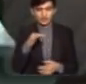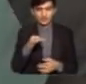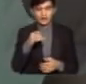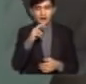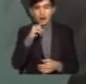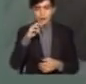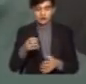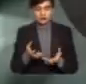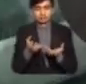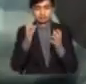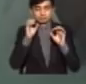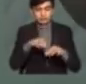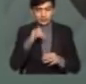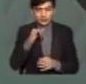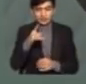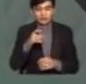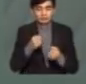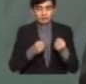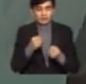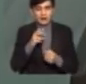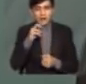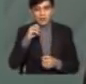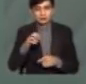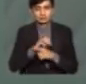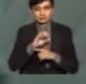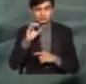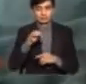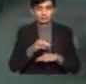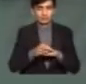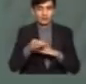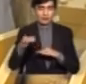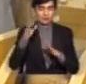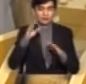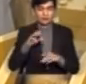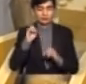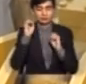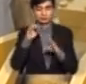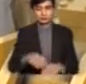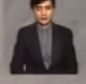на камазы которые отвозит весь снег на себя отвал